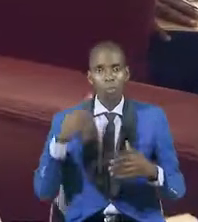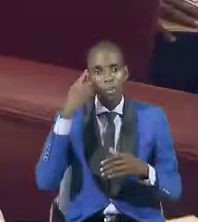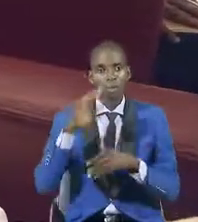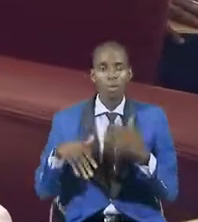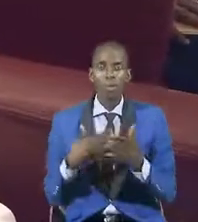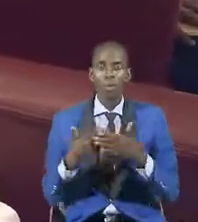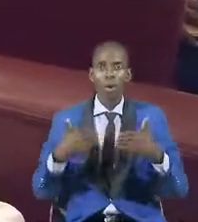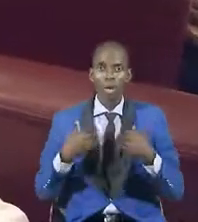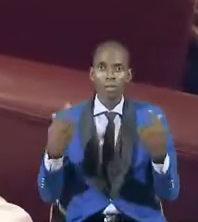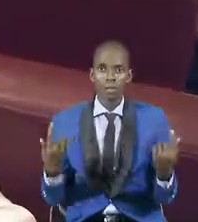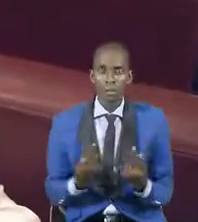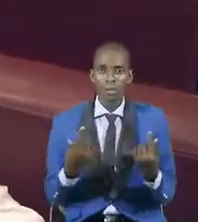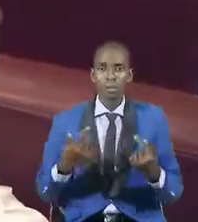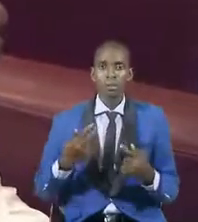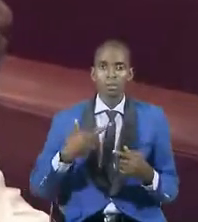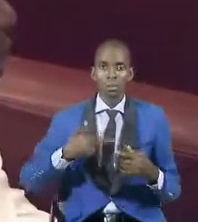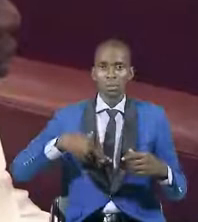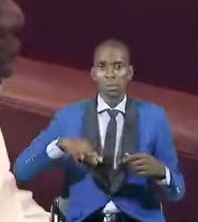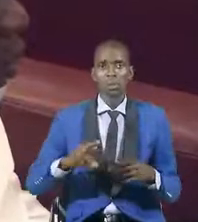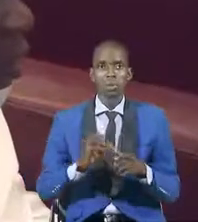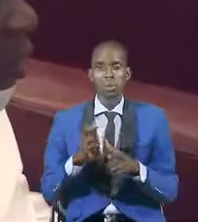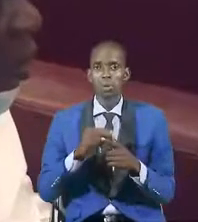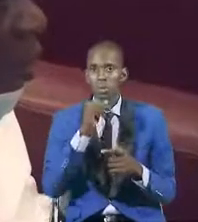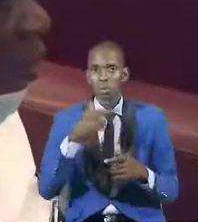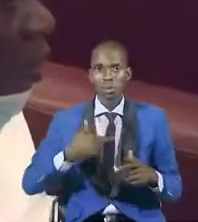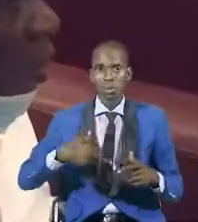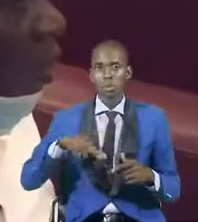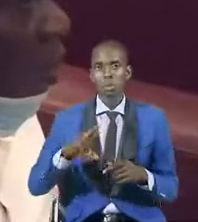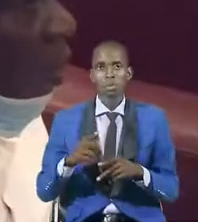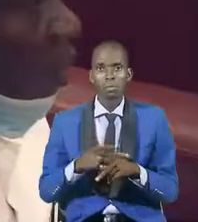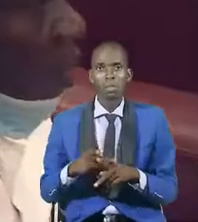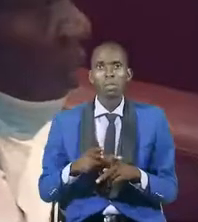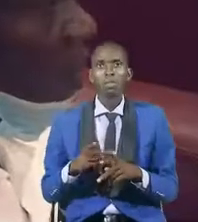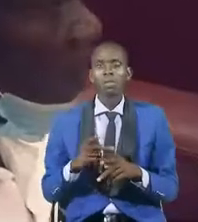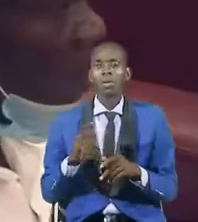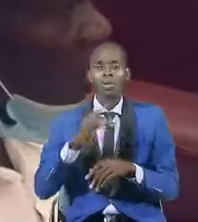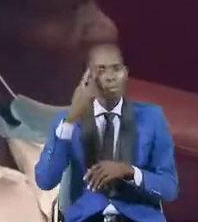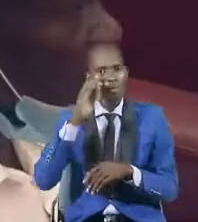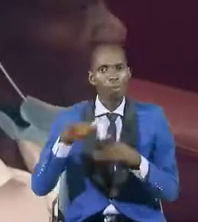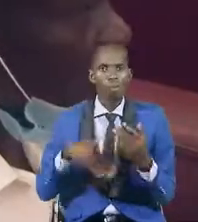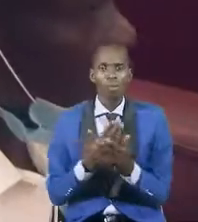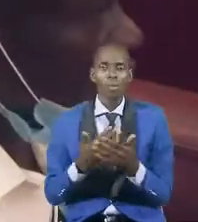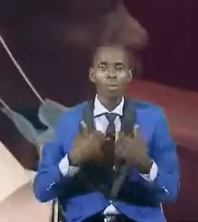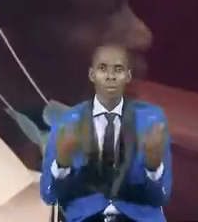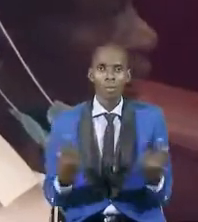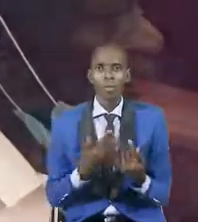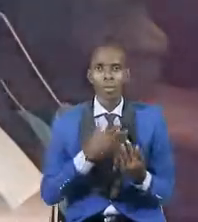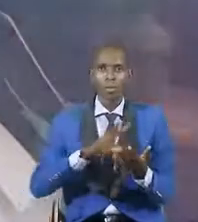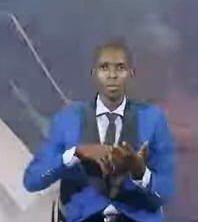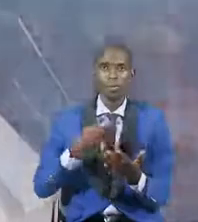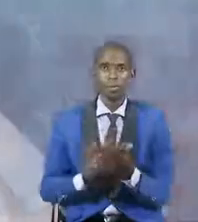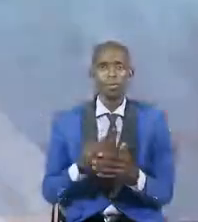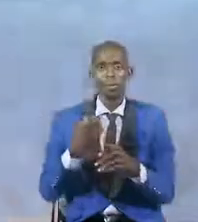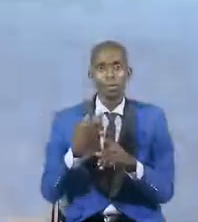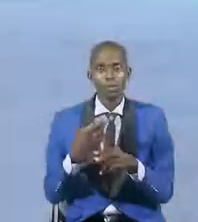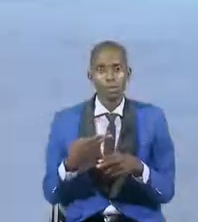illettré, quelle que soit la race, religieux ou irréligieux, et idolâtre, ou des personnes raffinées,